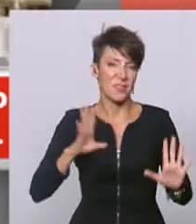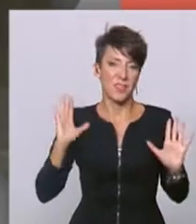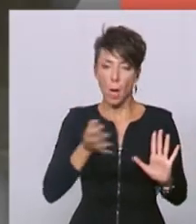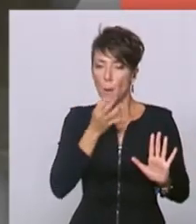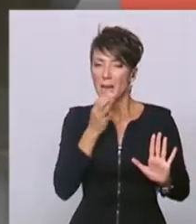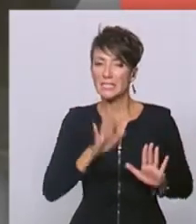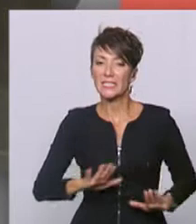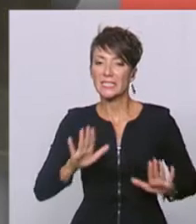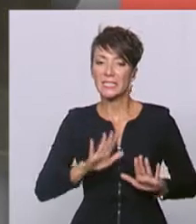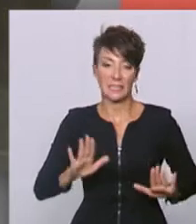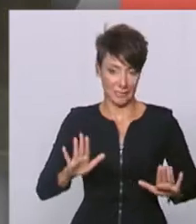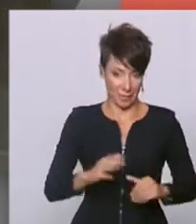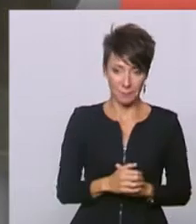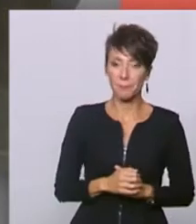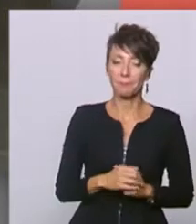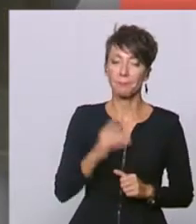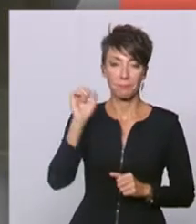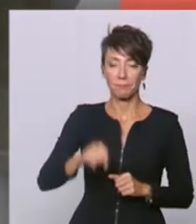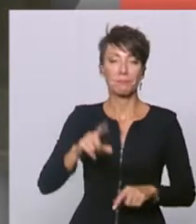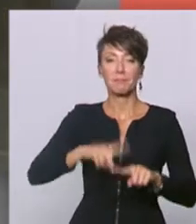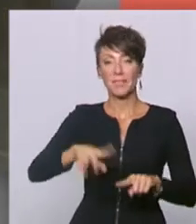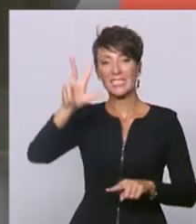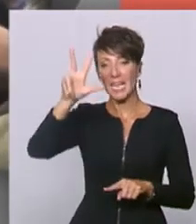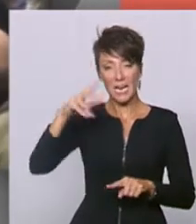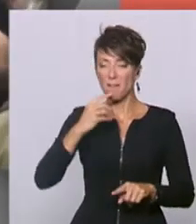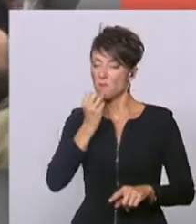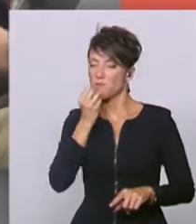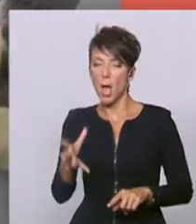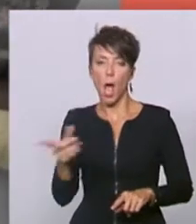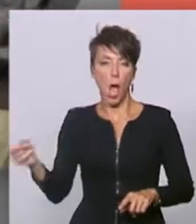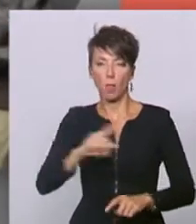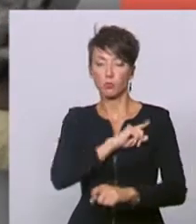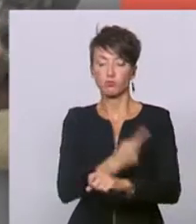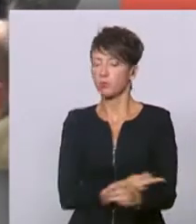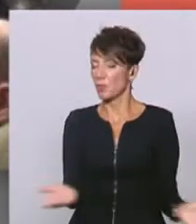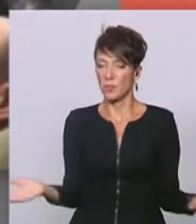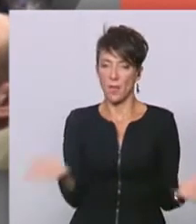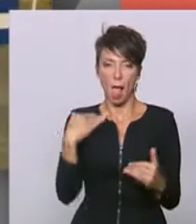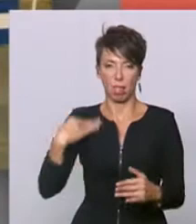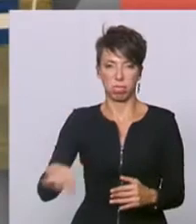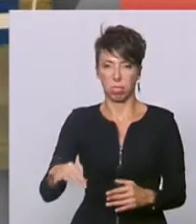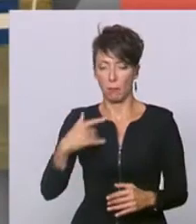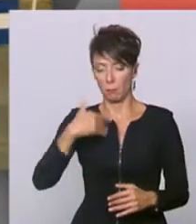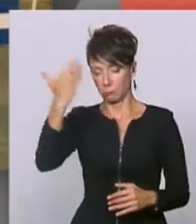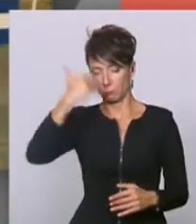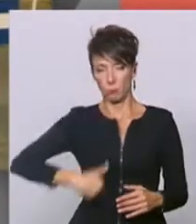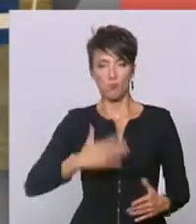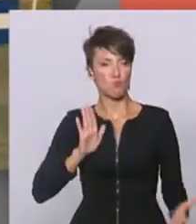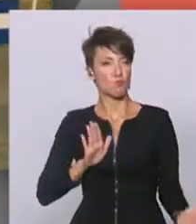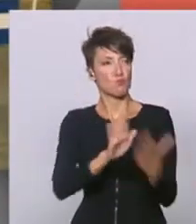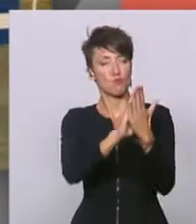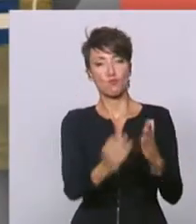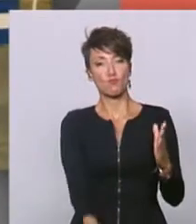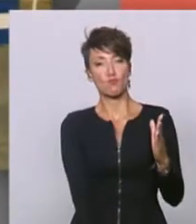παντού. Χαρακτηρίζει τα πρώην ηγετικά στελέχη της Ελλήνων Συνέλευσης προδότες και ανίκανους και, όπως λέει, είναι ο μόνος που μπορεί να αντιμετωπίσει τον